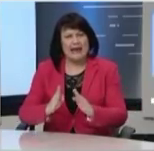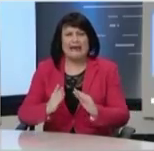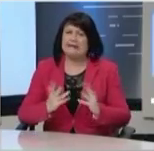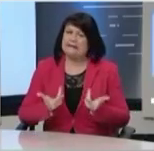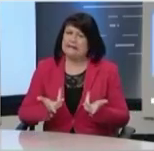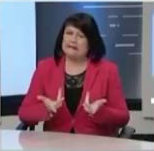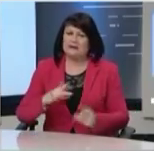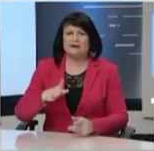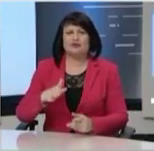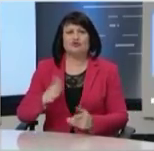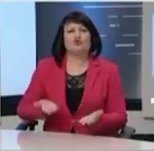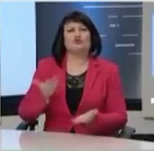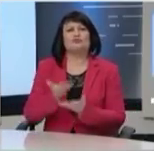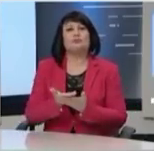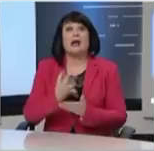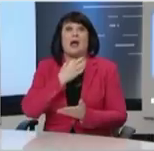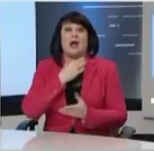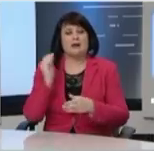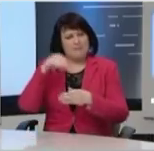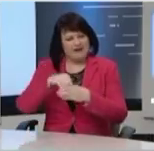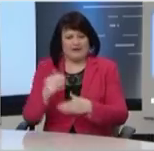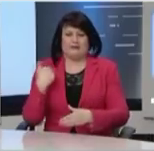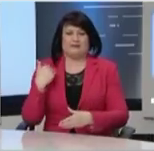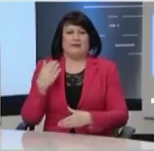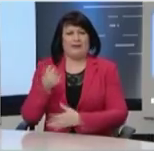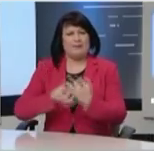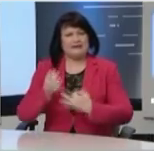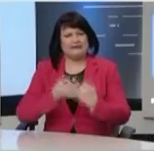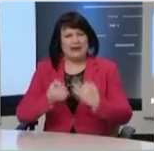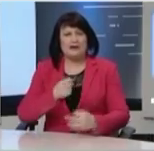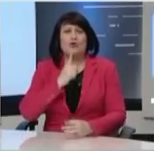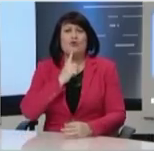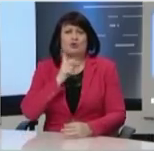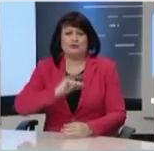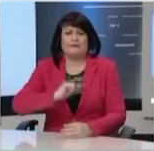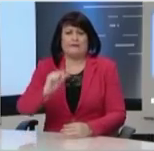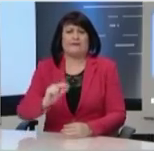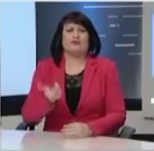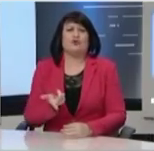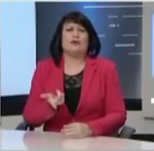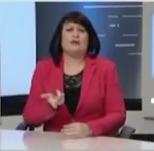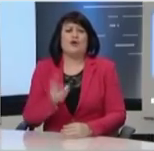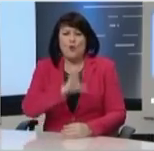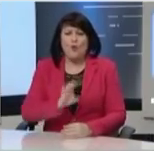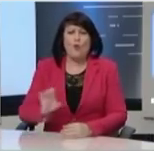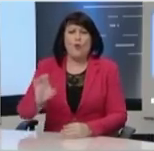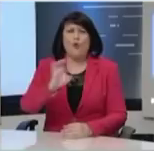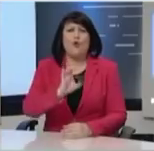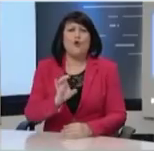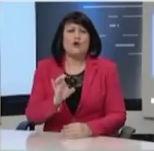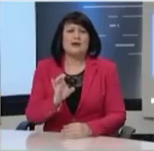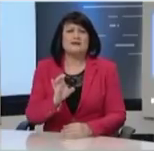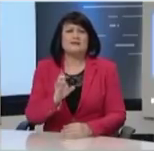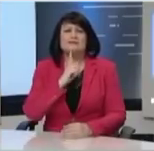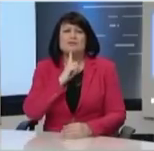πιθανά να εισηγούνται και κάποιες παρεμβάσεις αν κριθεί απαραίτητο, όπως ακριβώς γίνεται με όλες τις χώρες που